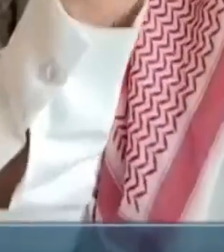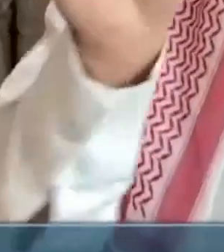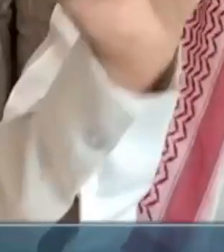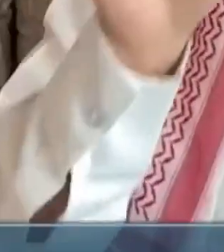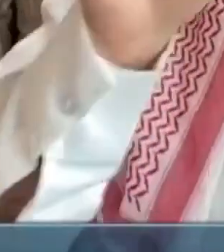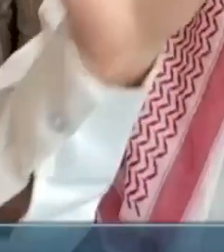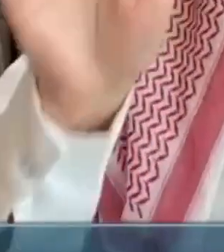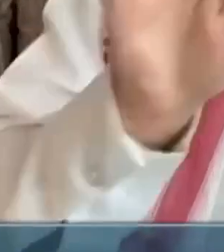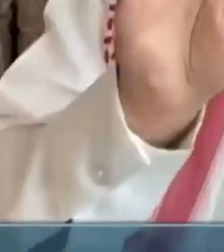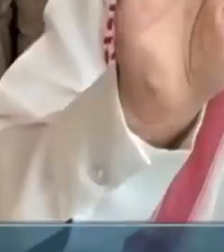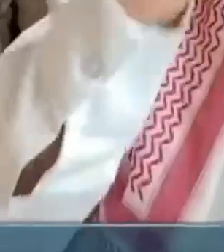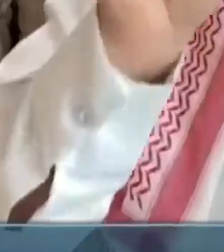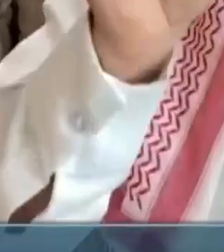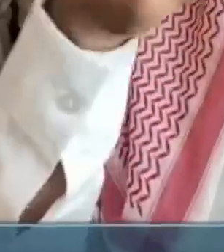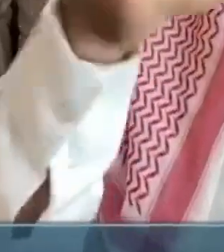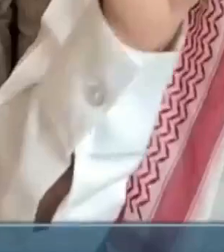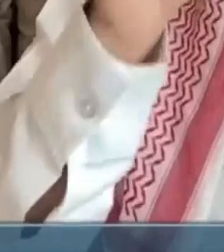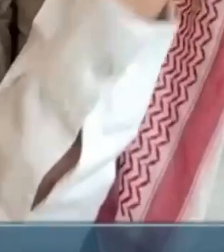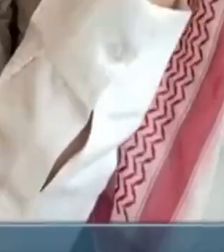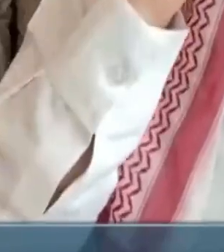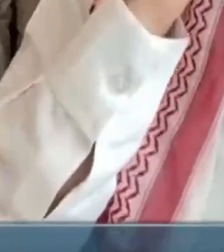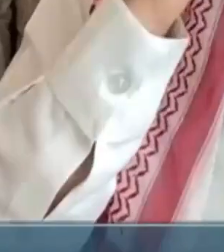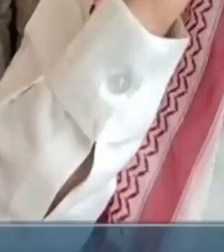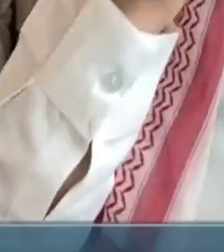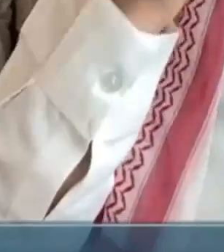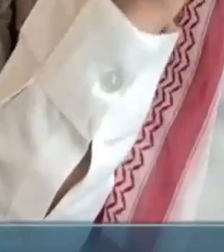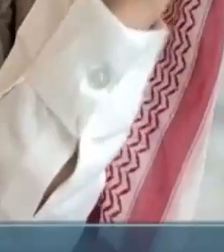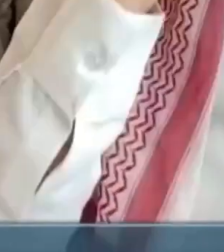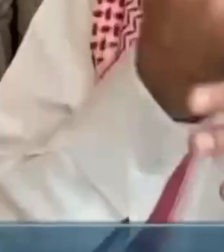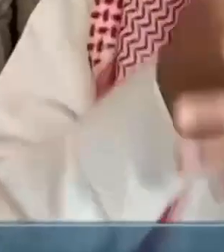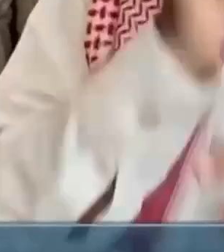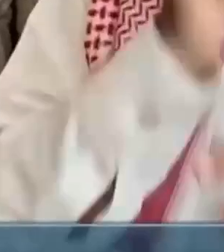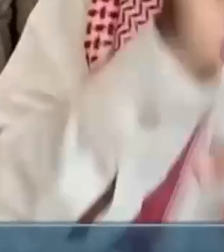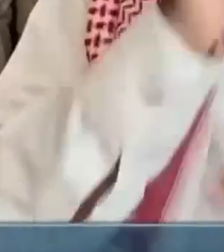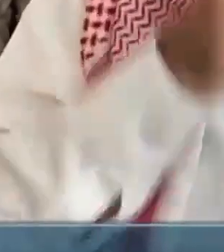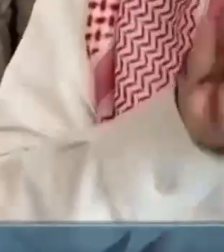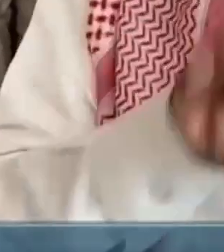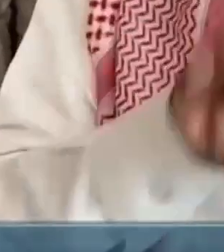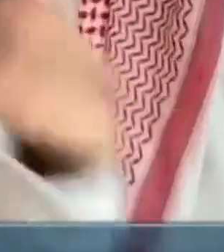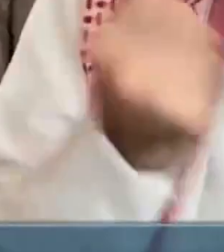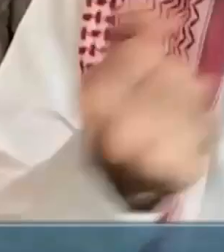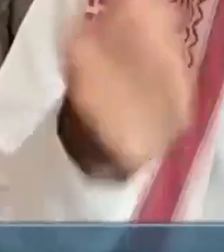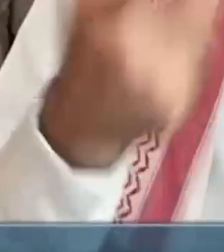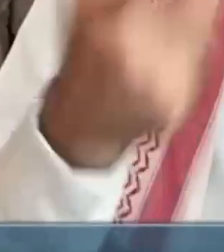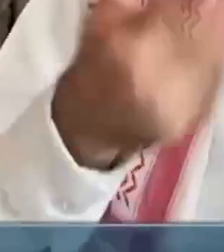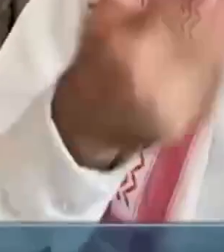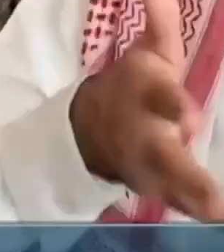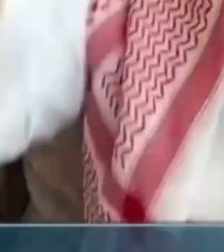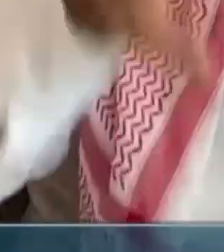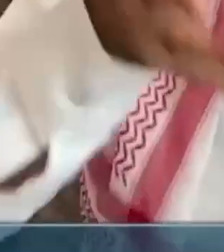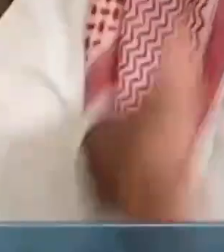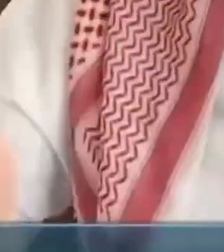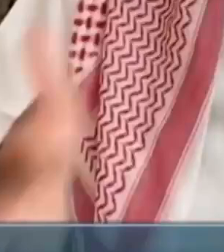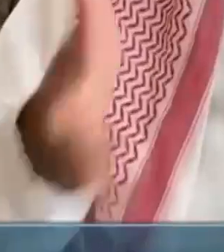تقديم المحاضرات كان في مشاركه من العيون السامح مركز العيون السامع كان هناك فيه